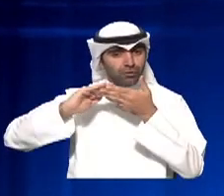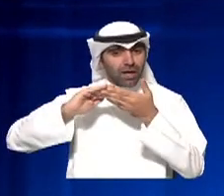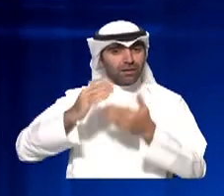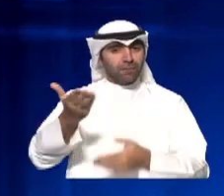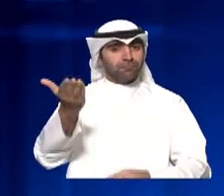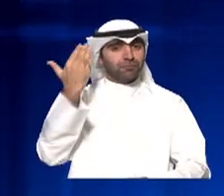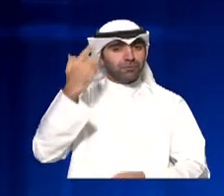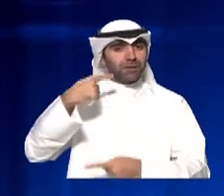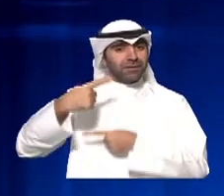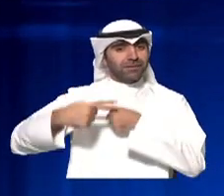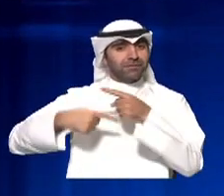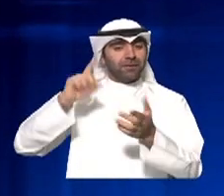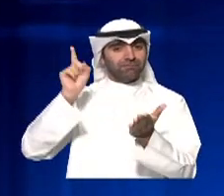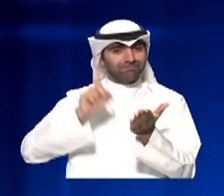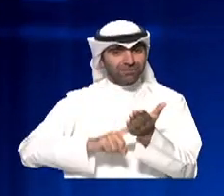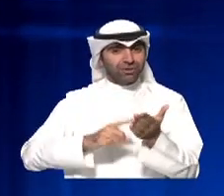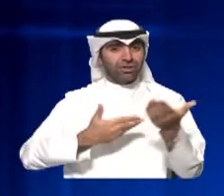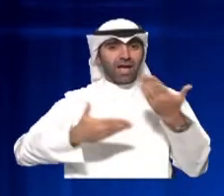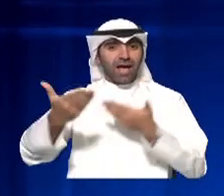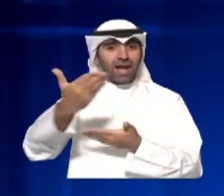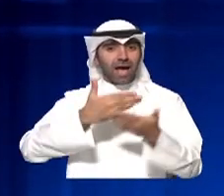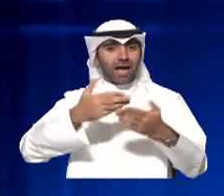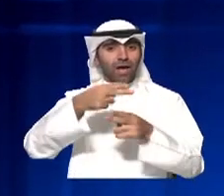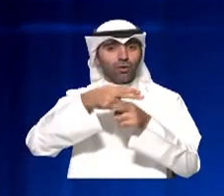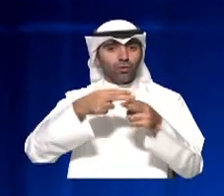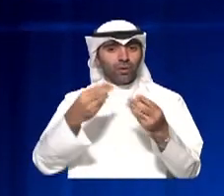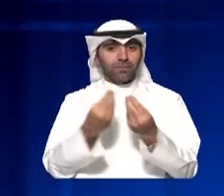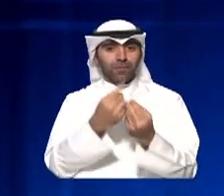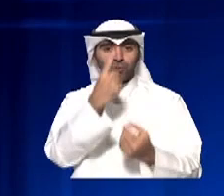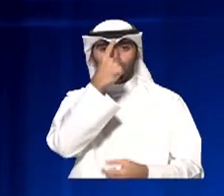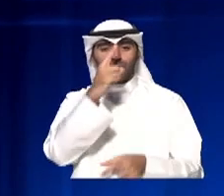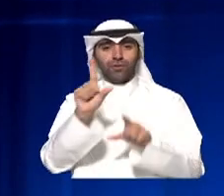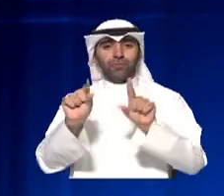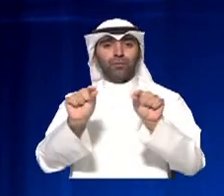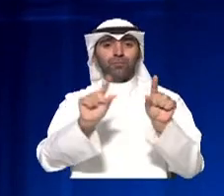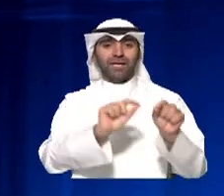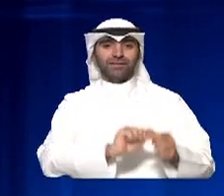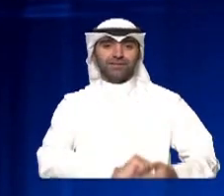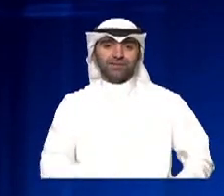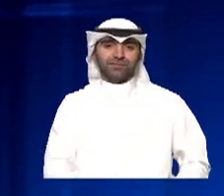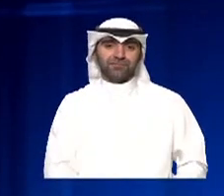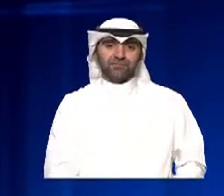يعكس عمق وتميز العلاقات التاريخية بين البلدين الصديقين.